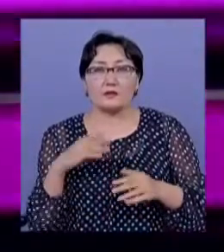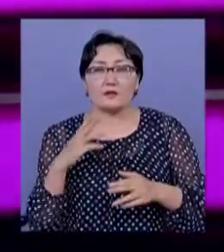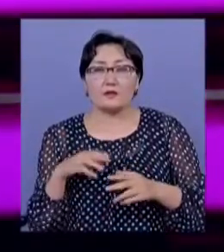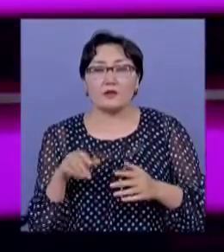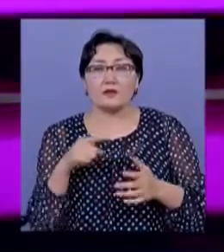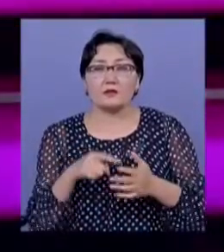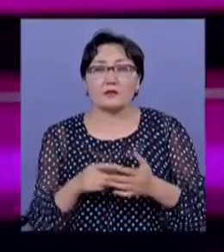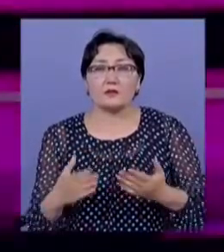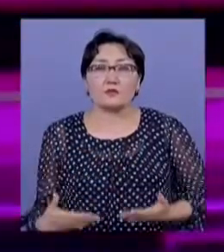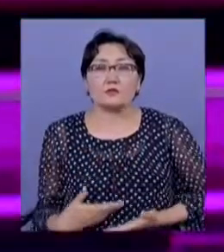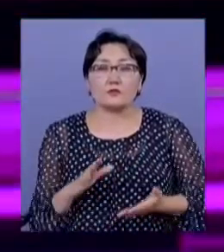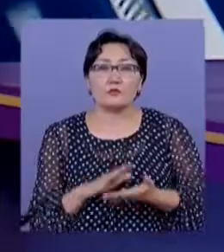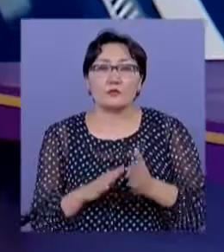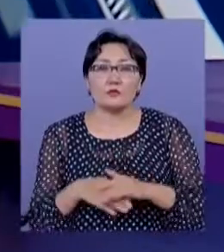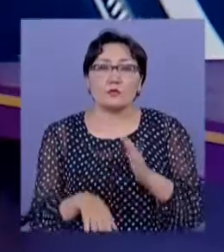да жанданады деп сенейік.